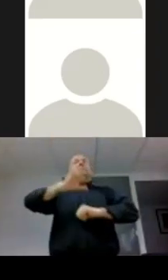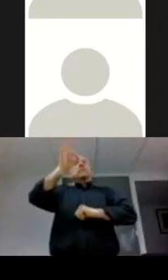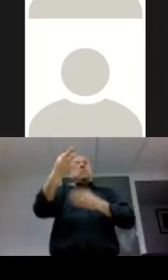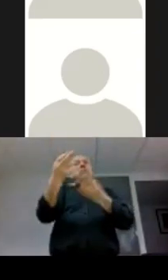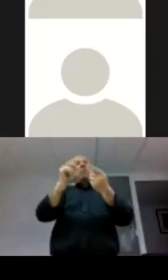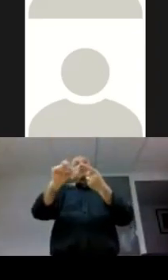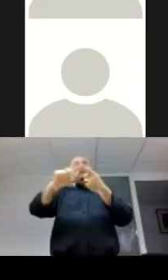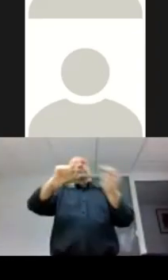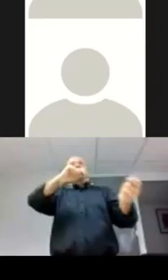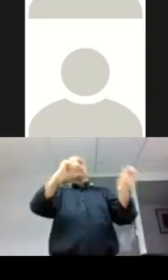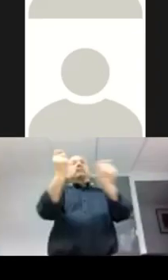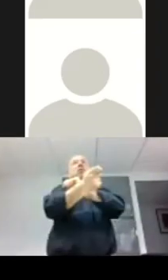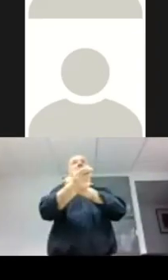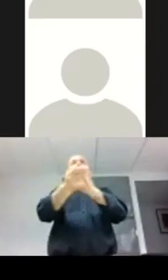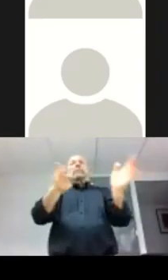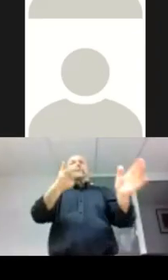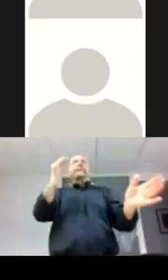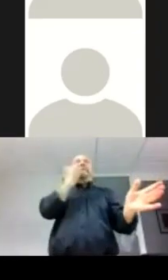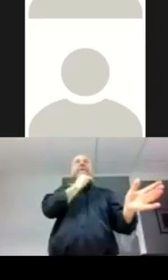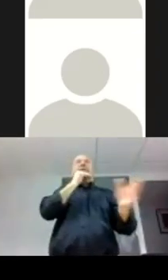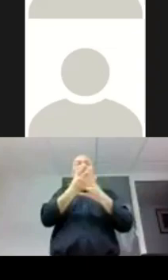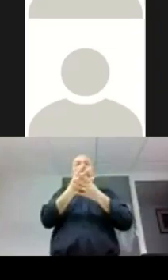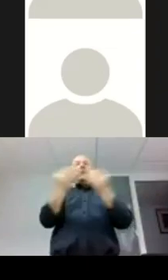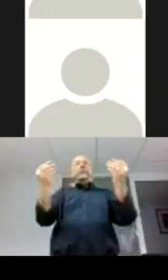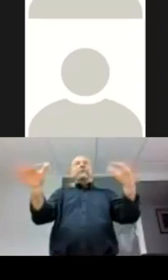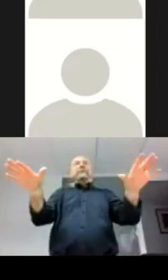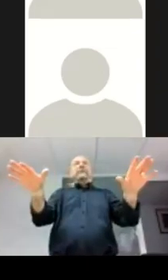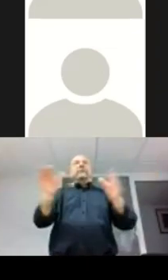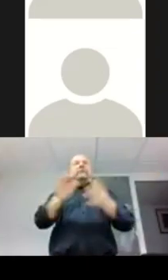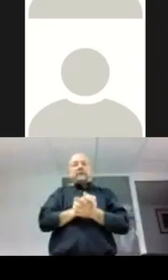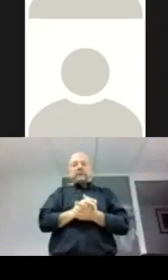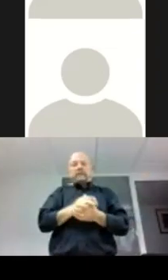termes de récupération post-opératoire, c'est toutes les